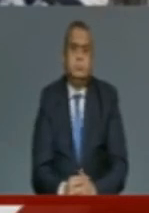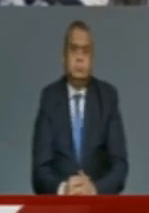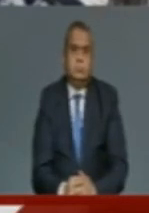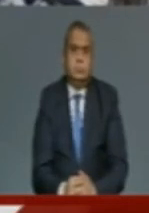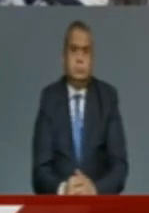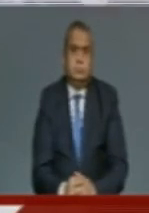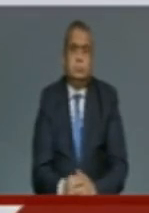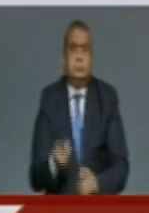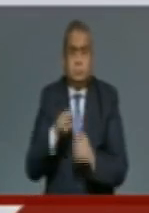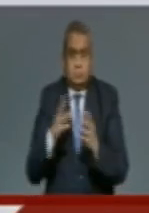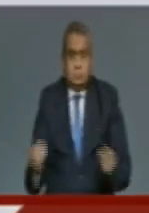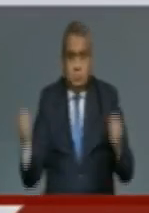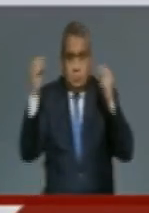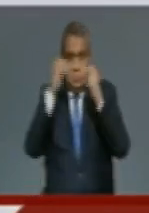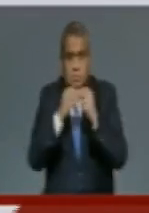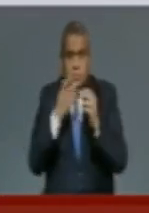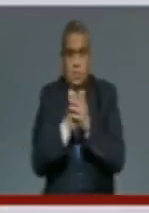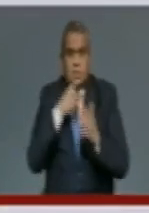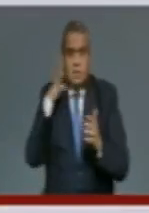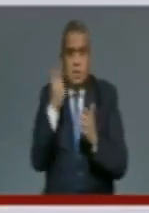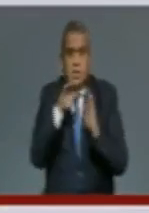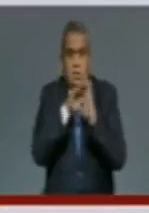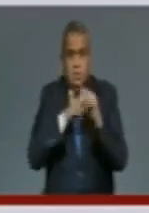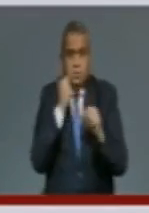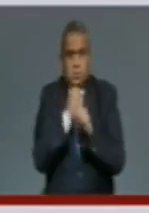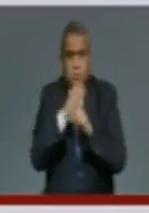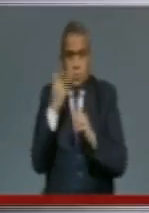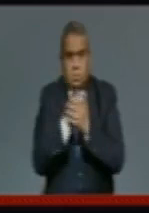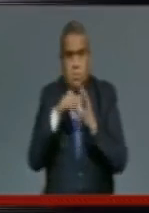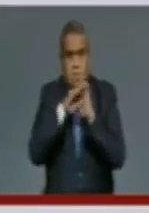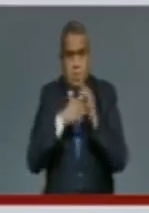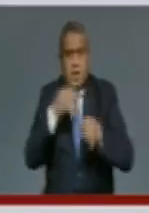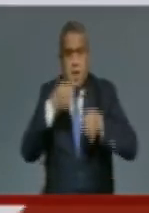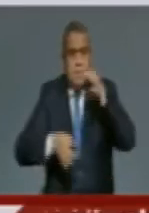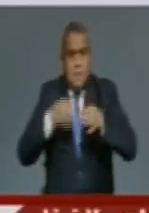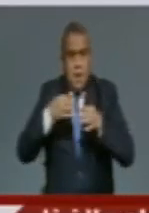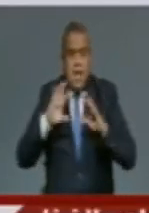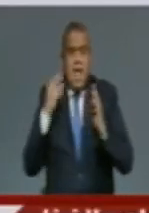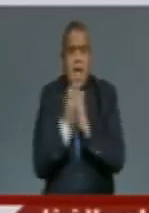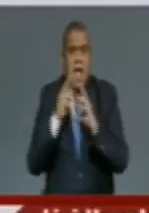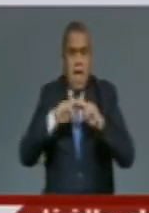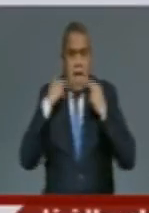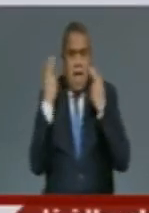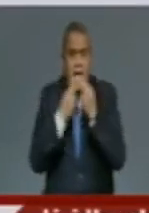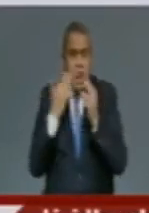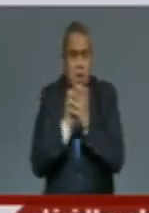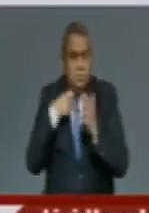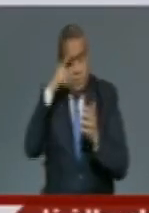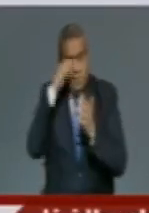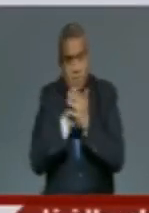فضلا عن معالجة الاختلالات الهيكلية للنظام المالي العالمي الذي تحدي من قدرته على الاستجابة